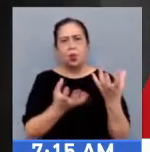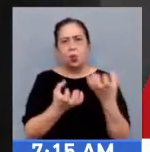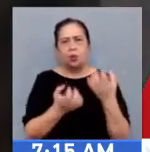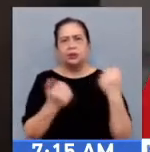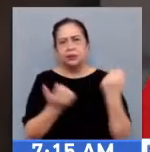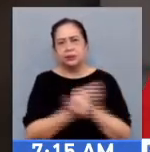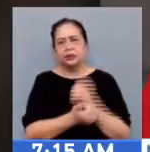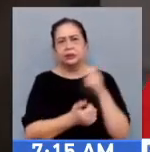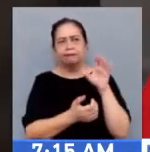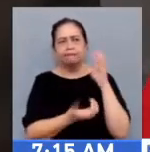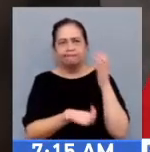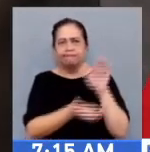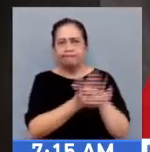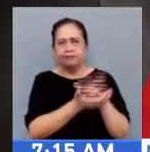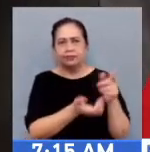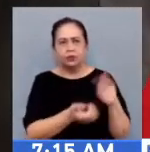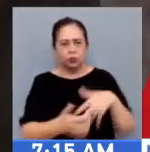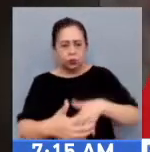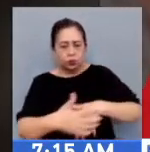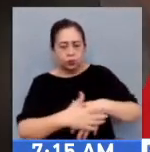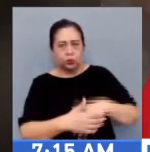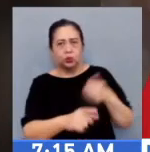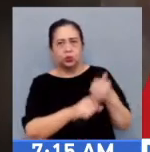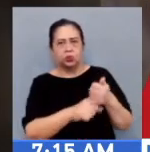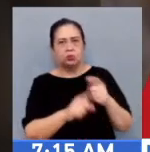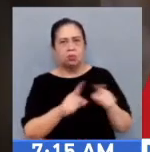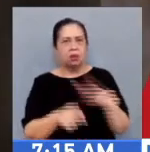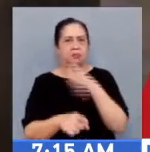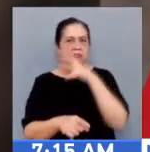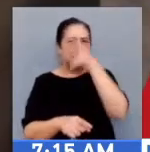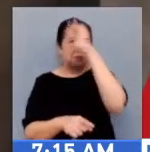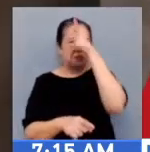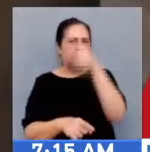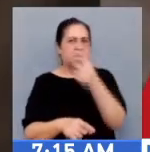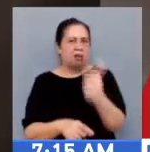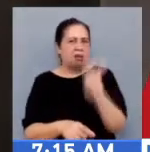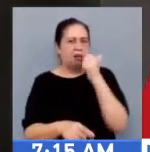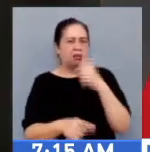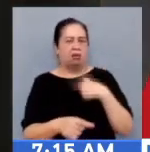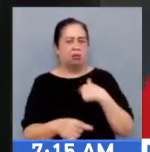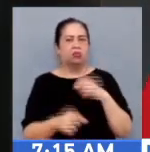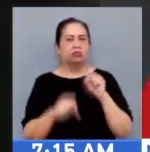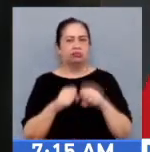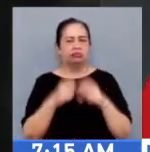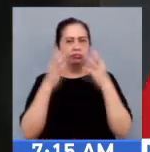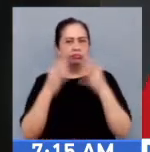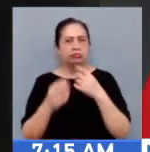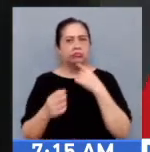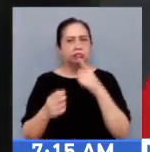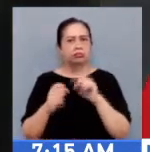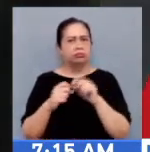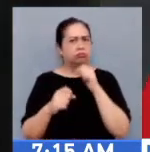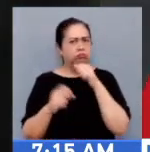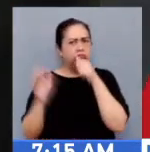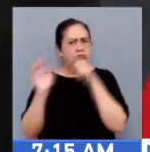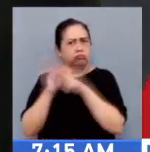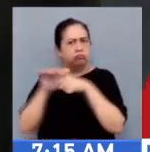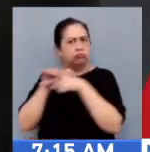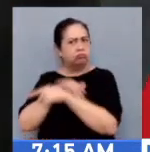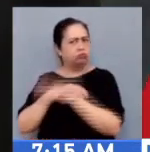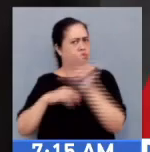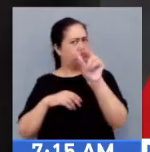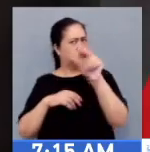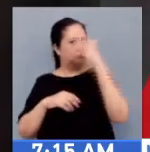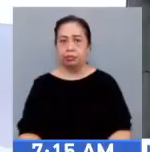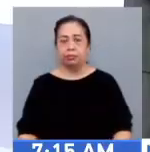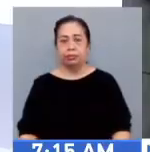panagutan ang ipinagbubuntis nito. Pero tutol ang mga magulang ng biktima. Yet din niya hindi siya nagtago at hindi raw niya alam na